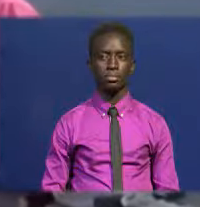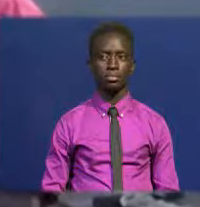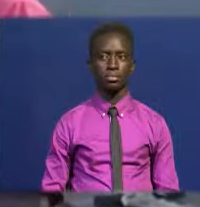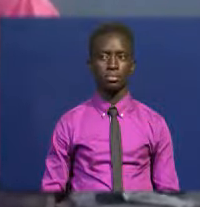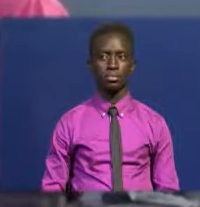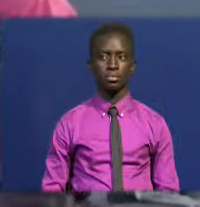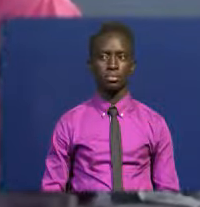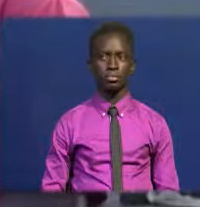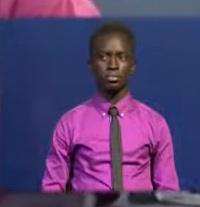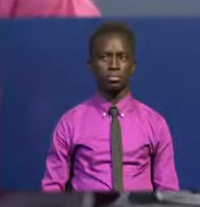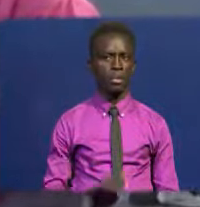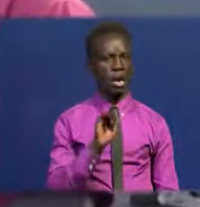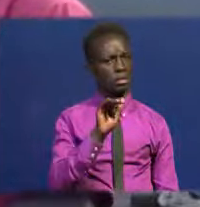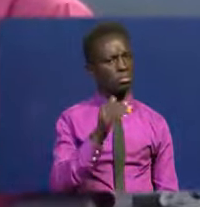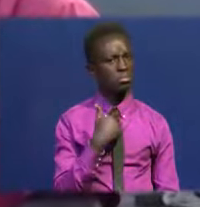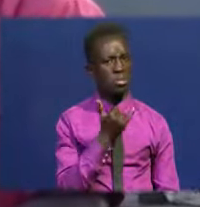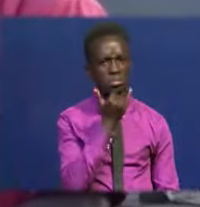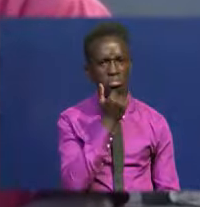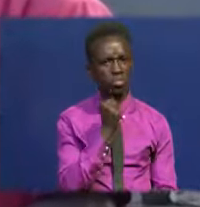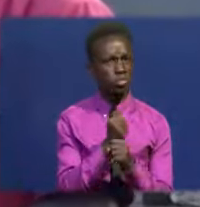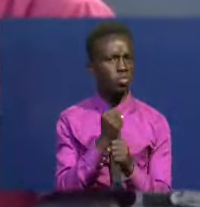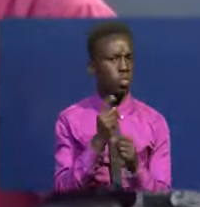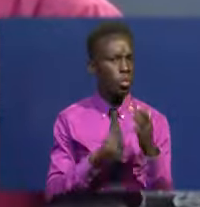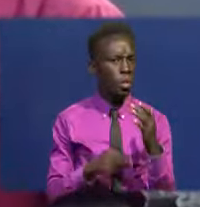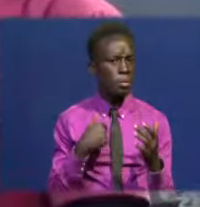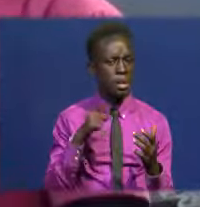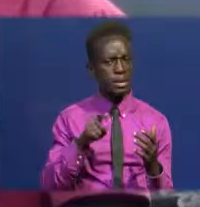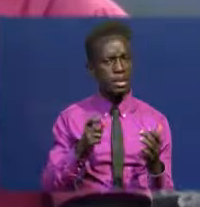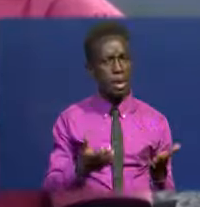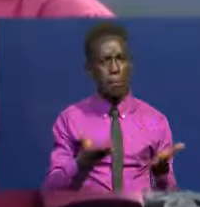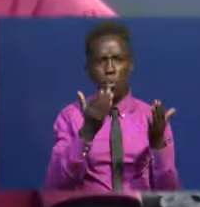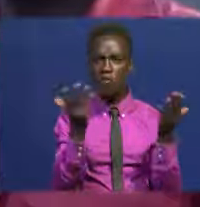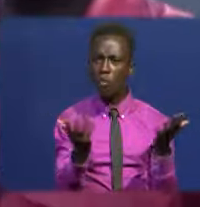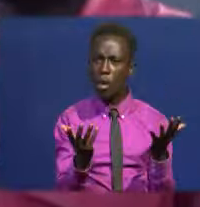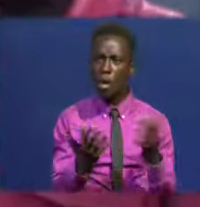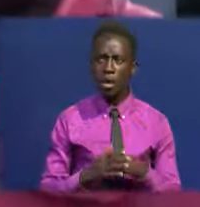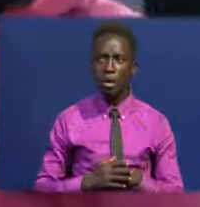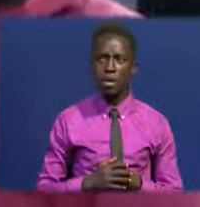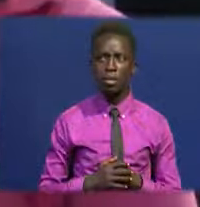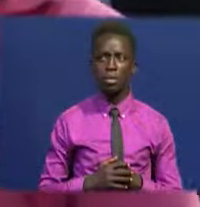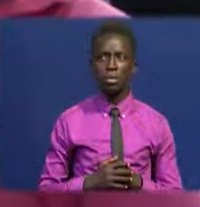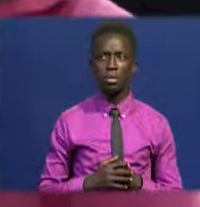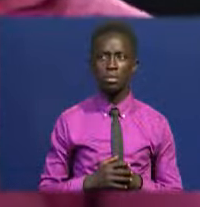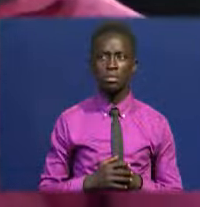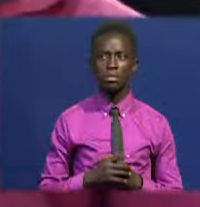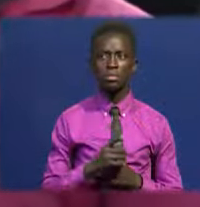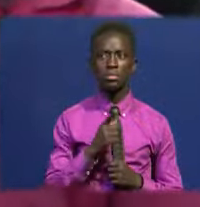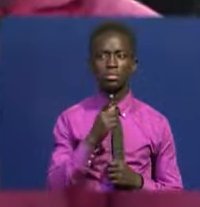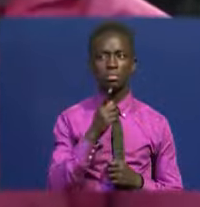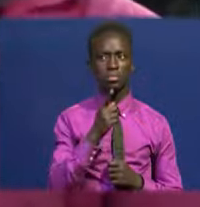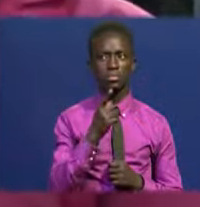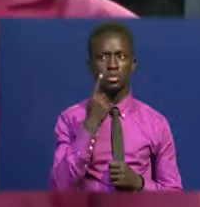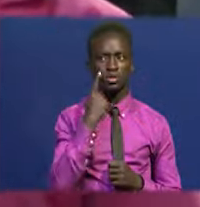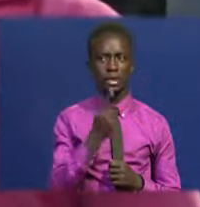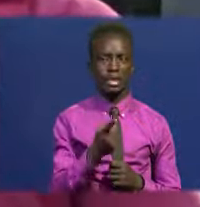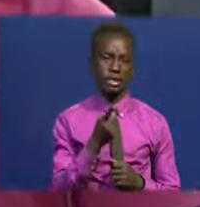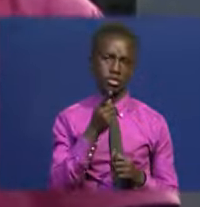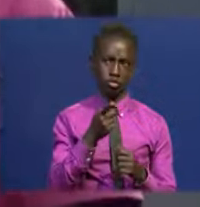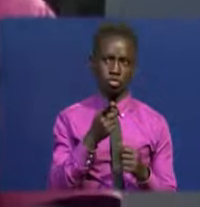Ni makosa gani nimefanya? Ni nini nafaa ku improve on? Makosa yangu ni kushika gari. Which